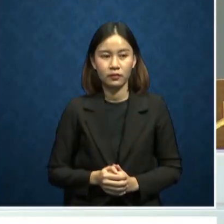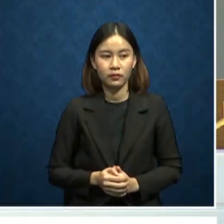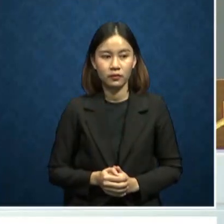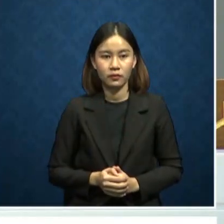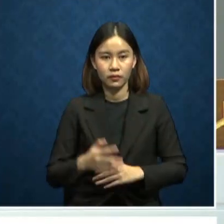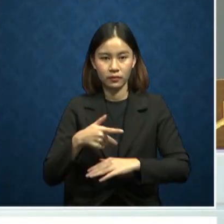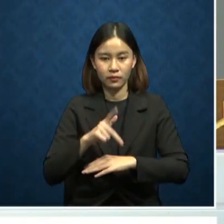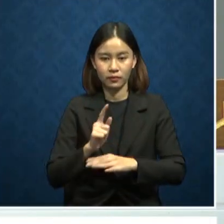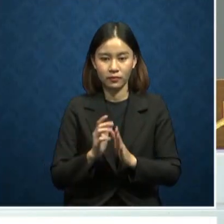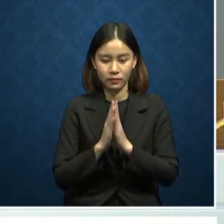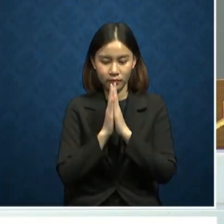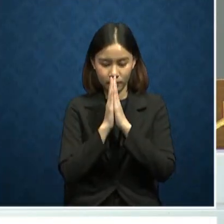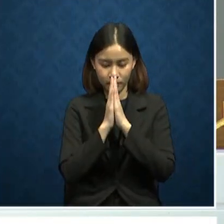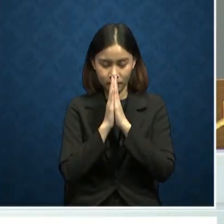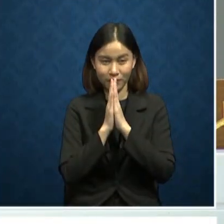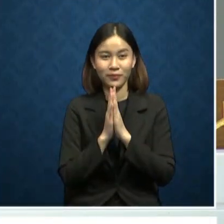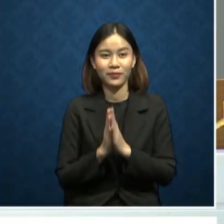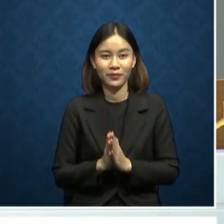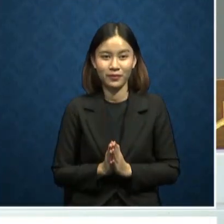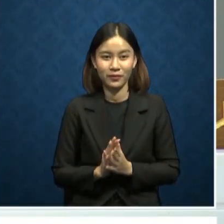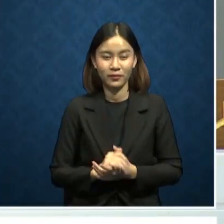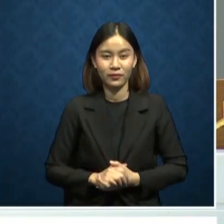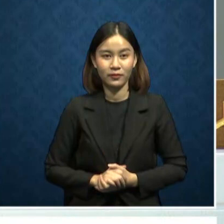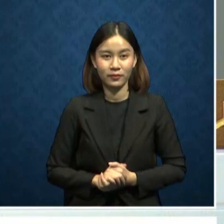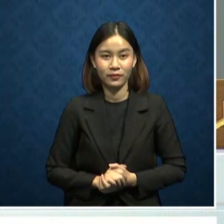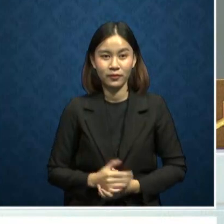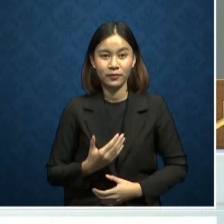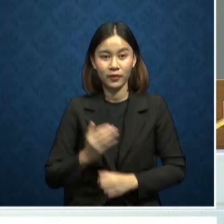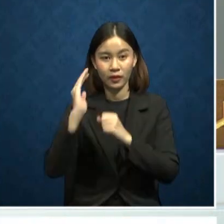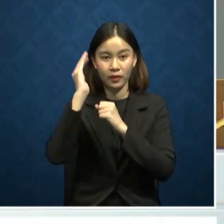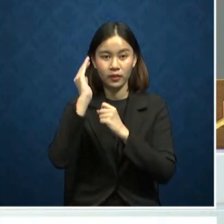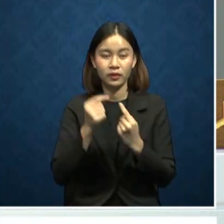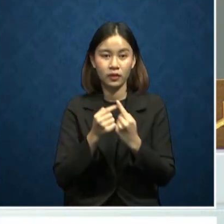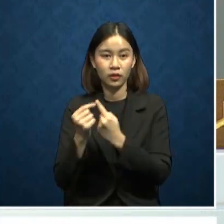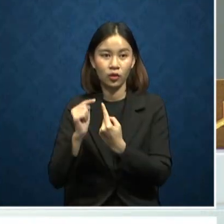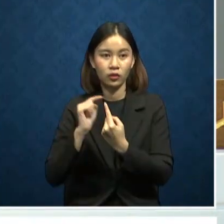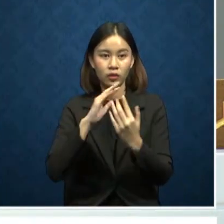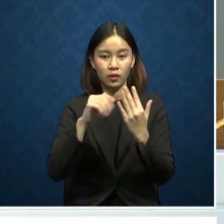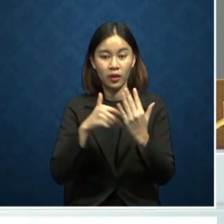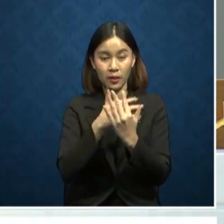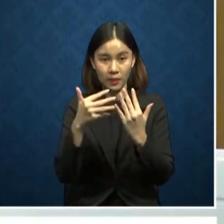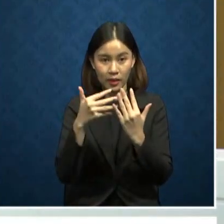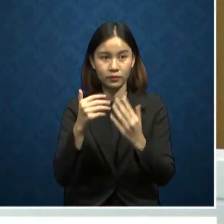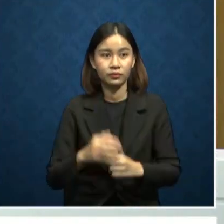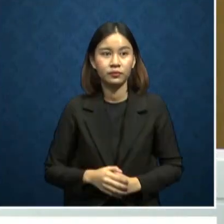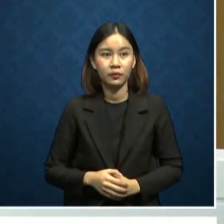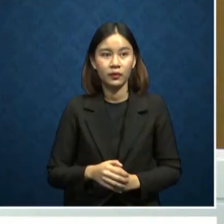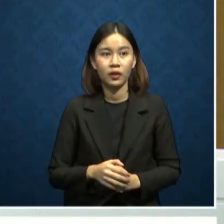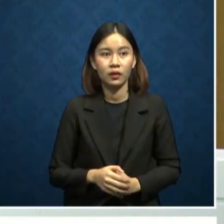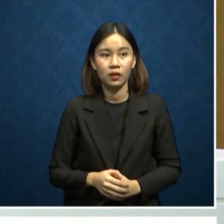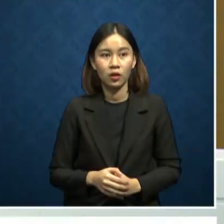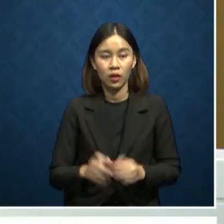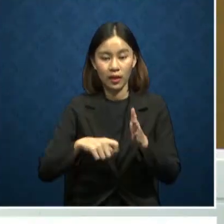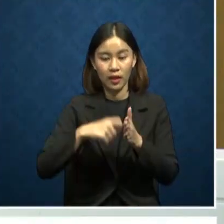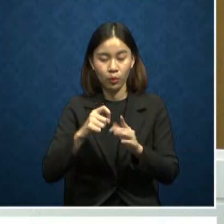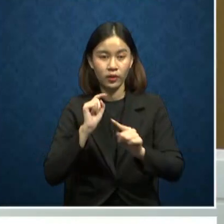กราบเรียนขออภัยครับกราบเรียนท่านประธานครับขออนุญาตนำเสนอต่อในเรื่องแผนกรยุทธครับสอนบับความเป็นมาหลักการ